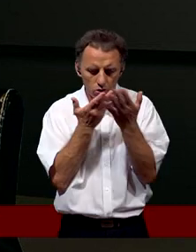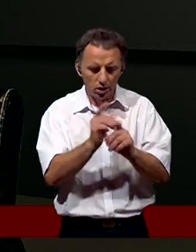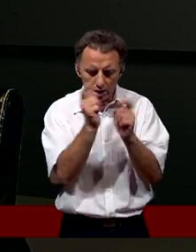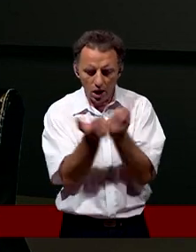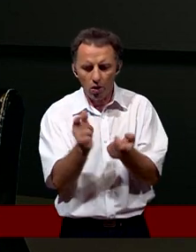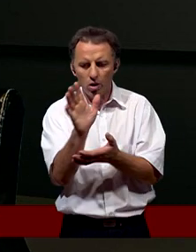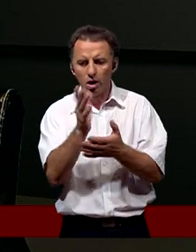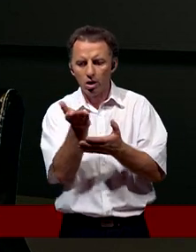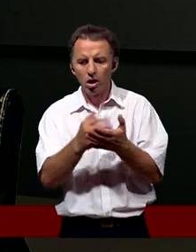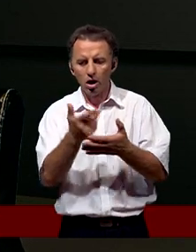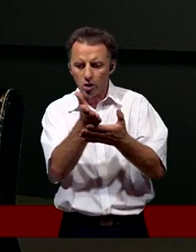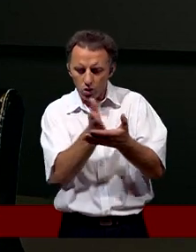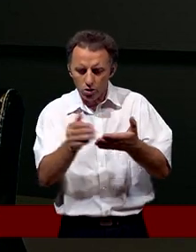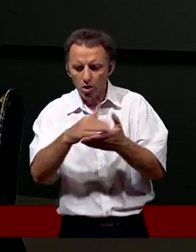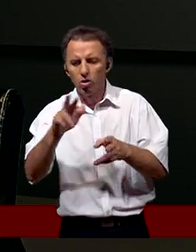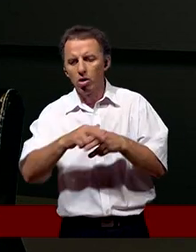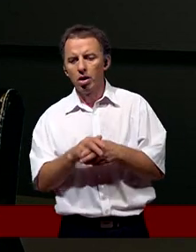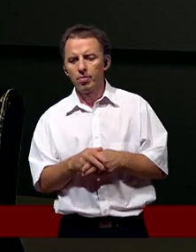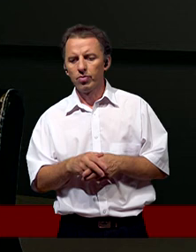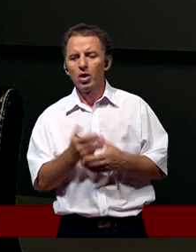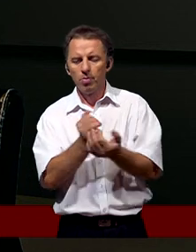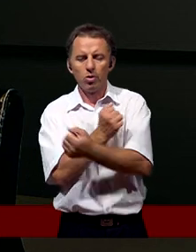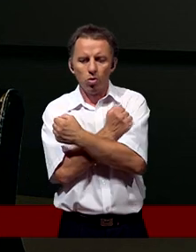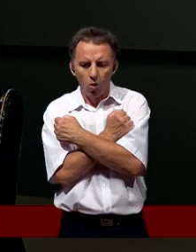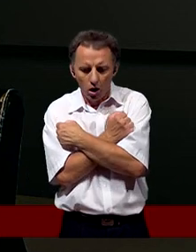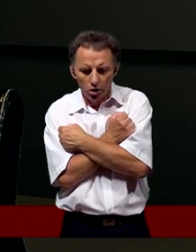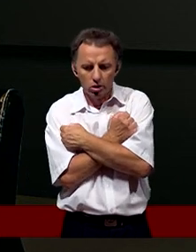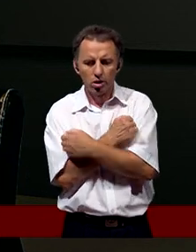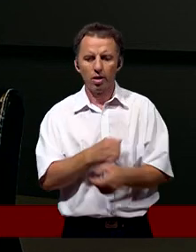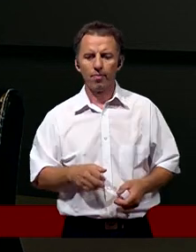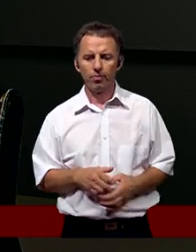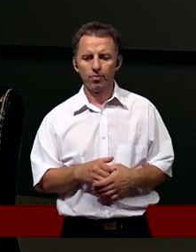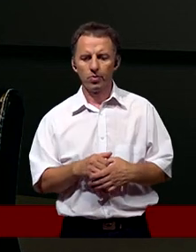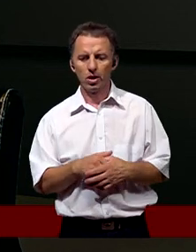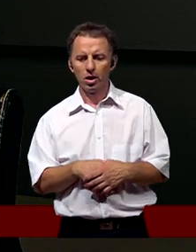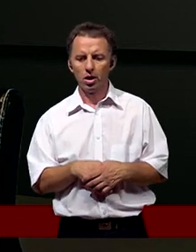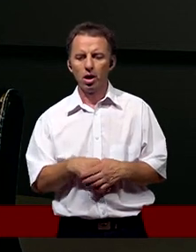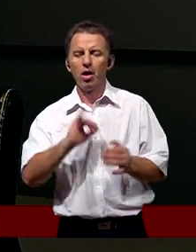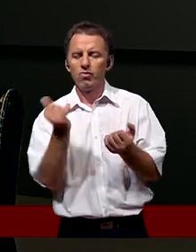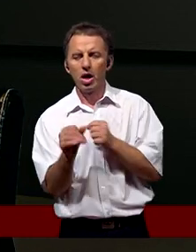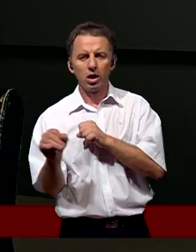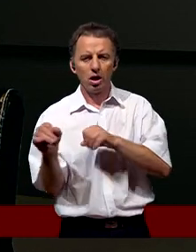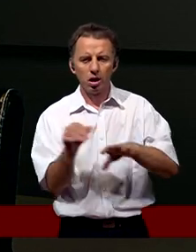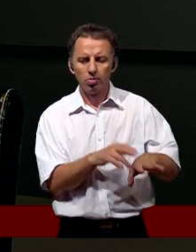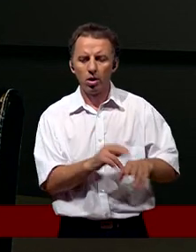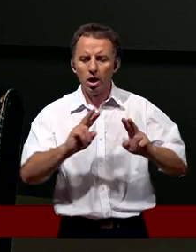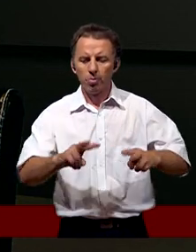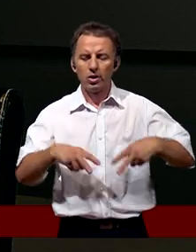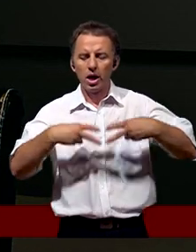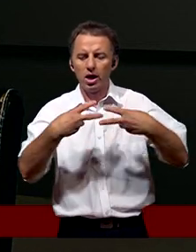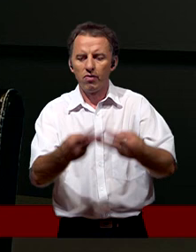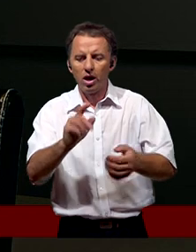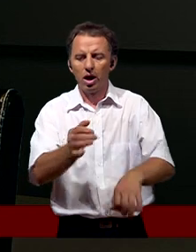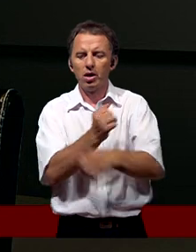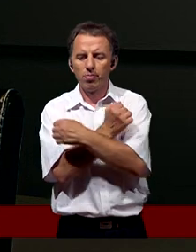czytać całego tutaj rozdziału, który mówi właśnie o tej miłości. No właśnie. W jaki sposób przedstawiana jest